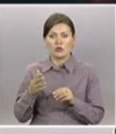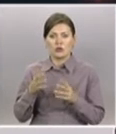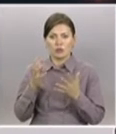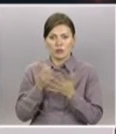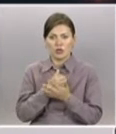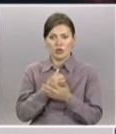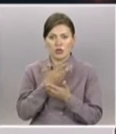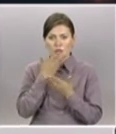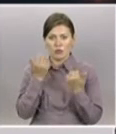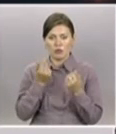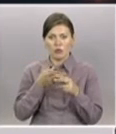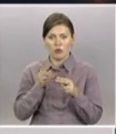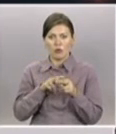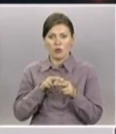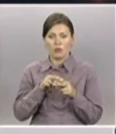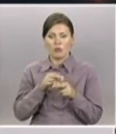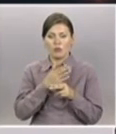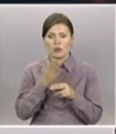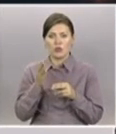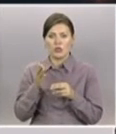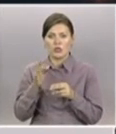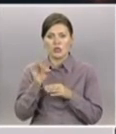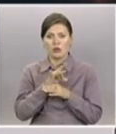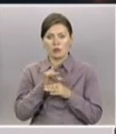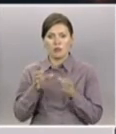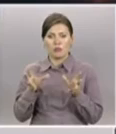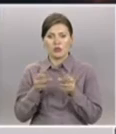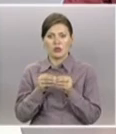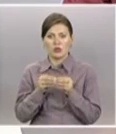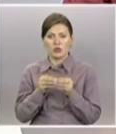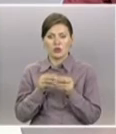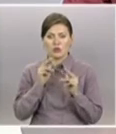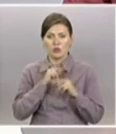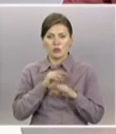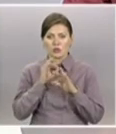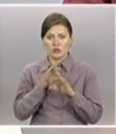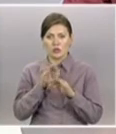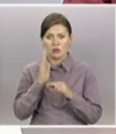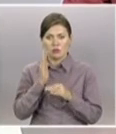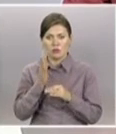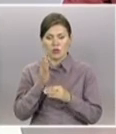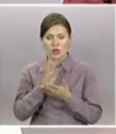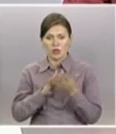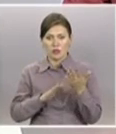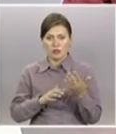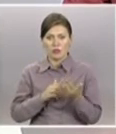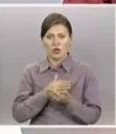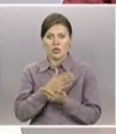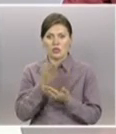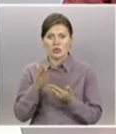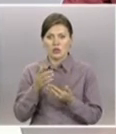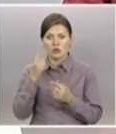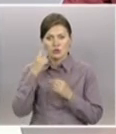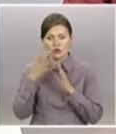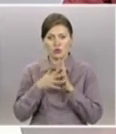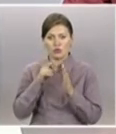тапқан емеспіз. Сондықтан бұл діни бірлестік жұмысын істей береді. Ал енді сізді, мен түсініп